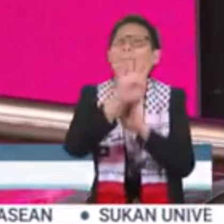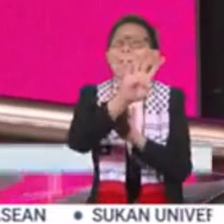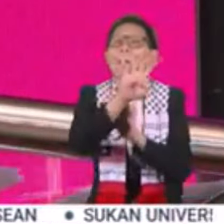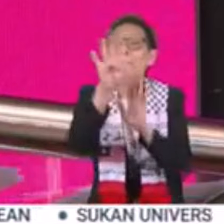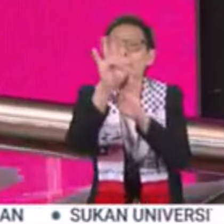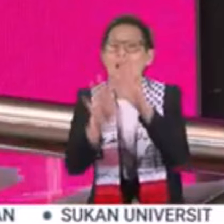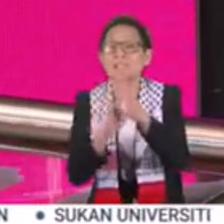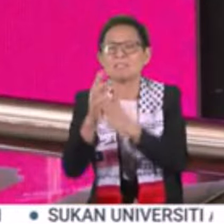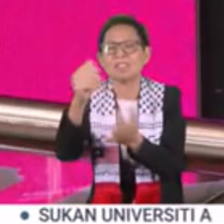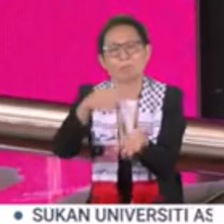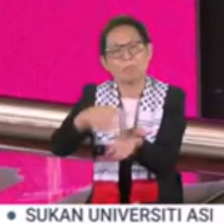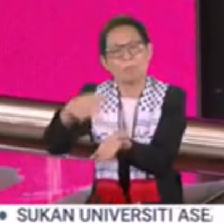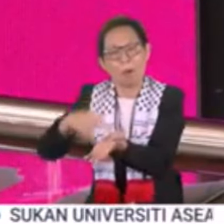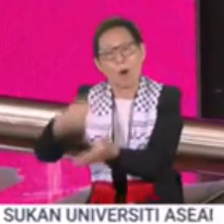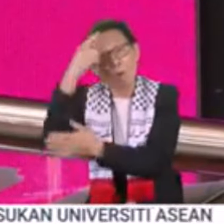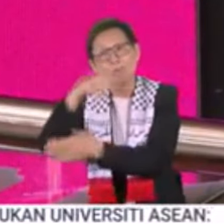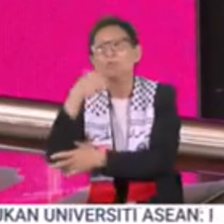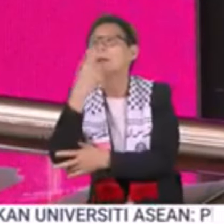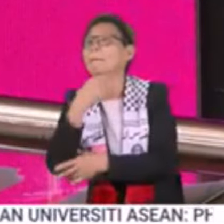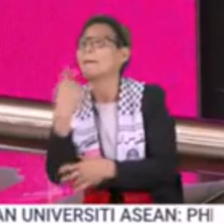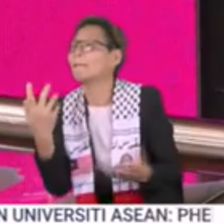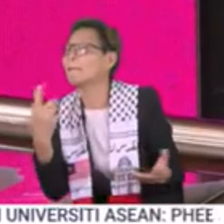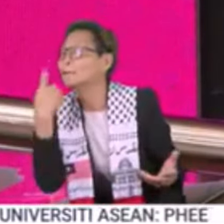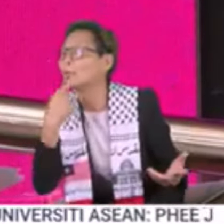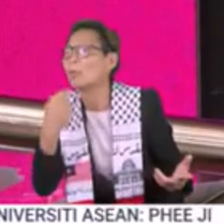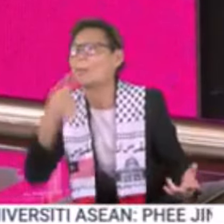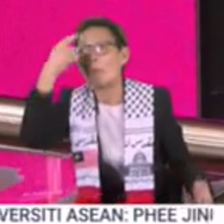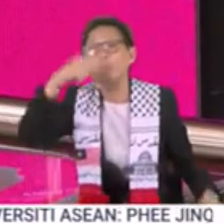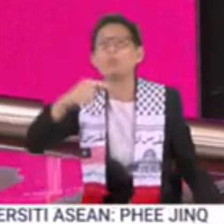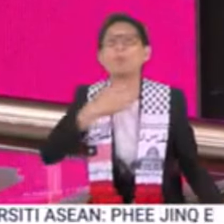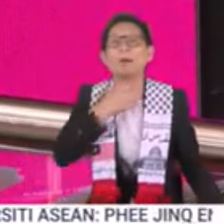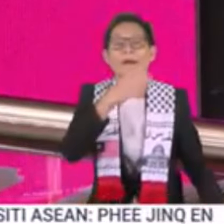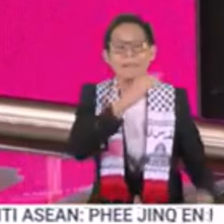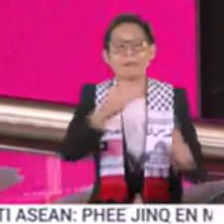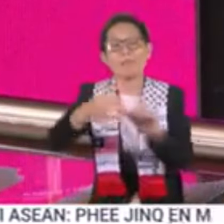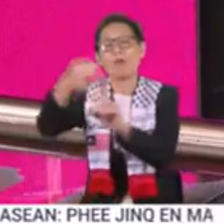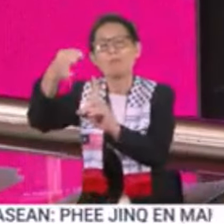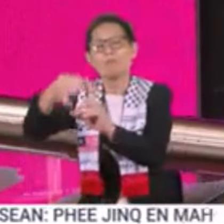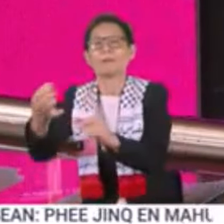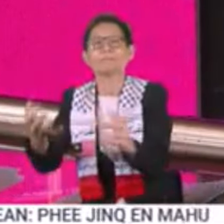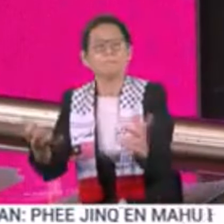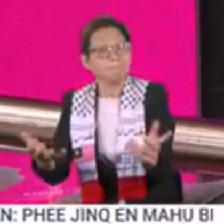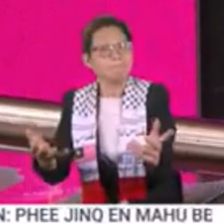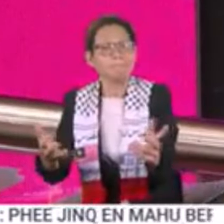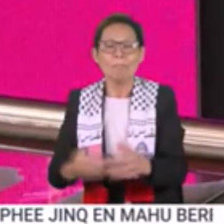ringgit. Untuk siapa? Untuk Perak dan Pulau Pinang.